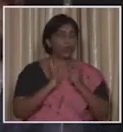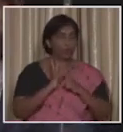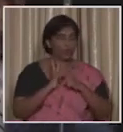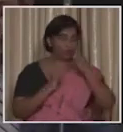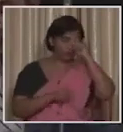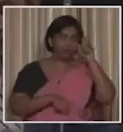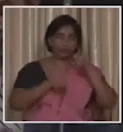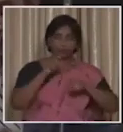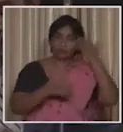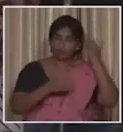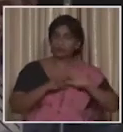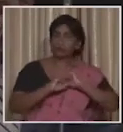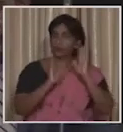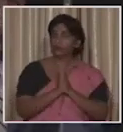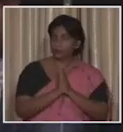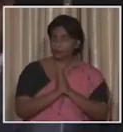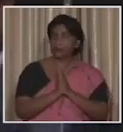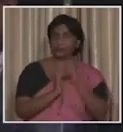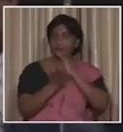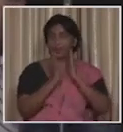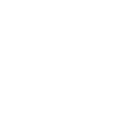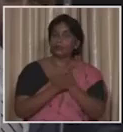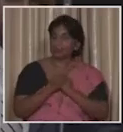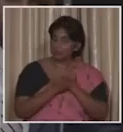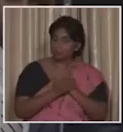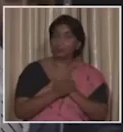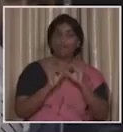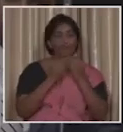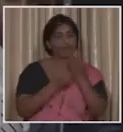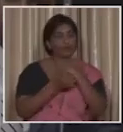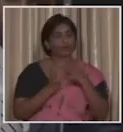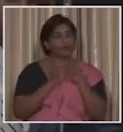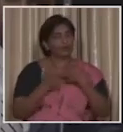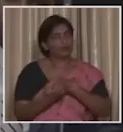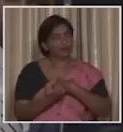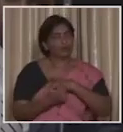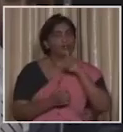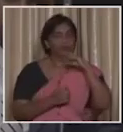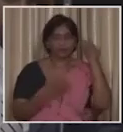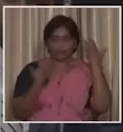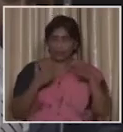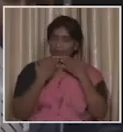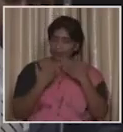මැතිතුමා ඇතුළු ඒ අපාතරින් වෙන්වෙච්ච මහජන විසින් සිරු දනාටමත් ඒ පවුලයාට අපේ බලවත් සංවේගය පුද කරමින් නිහඬ වෙනවා. එතුමාට බොහොම ස්තුතියි.